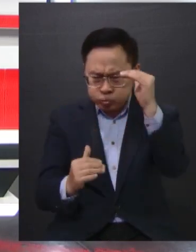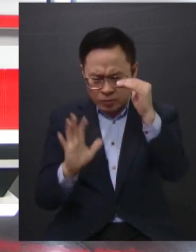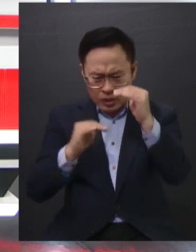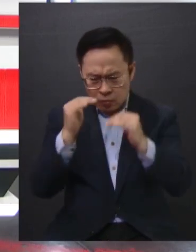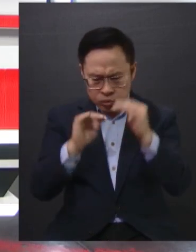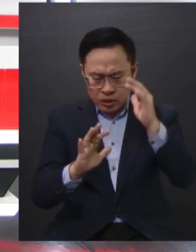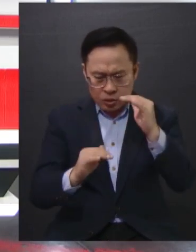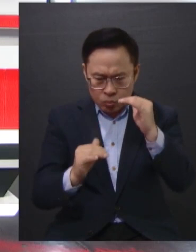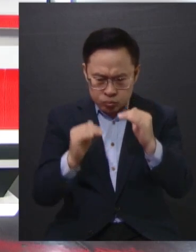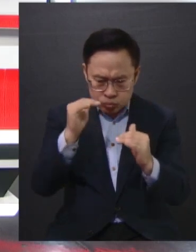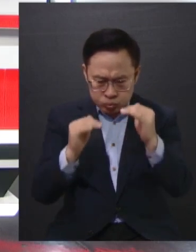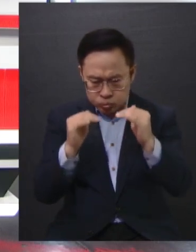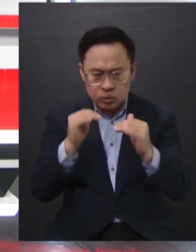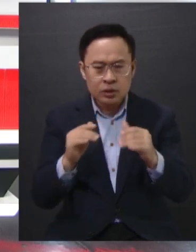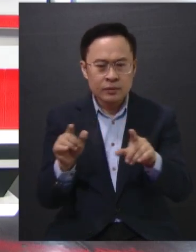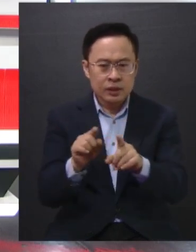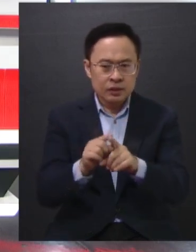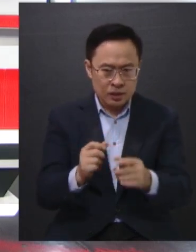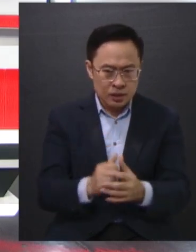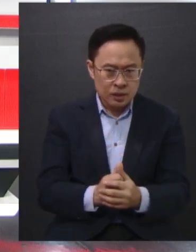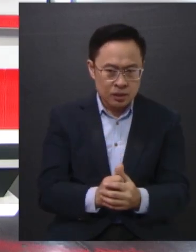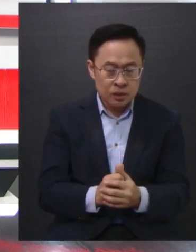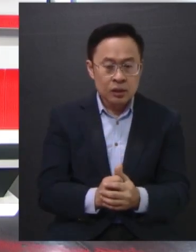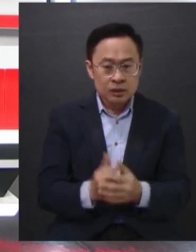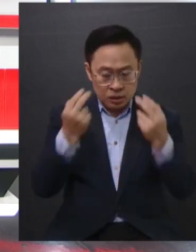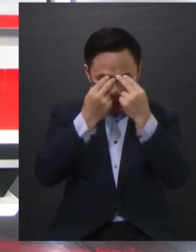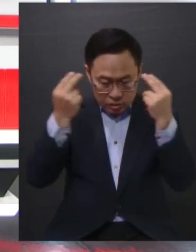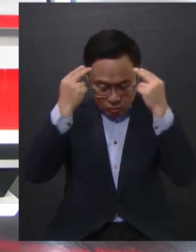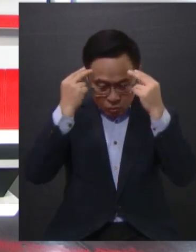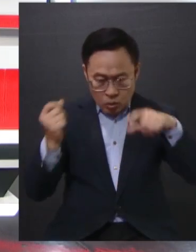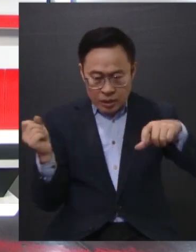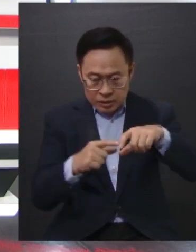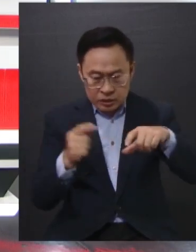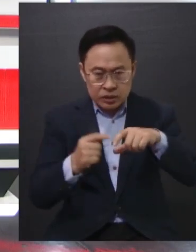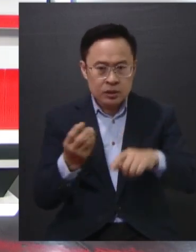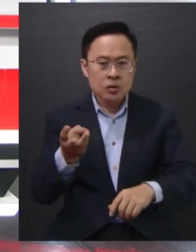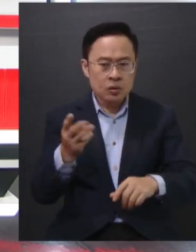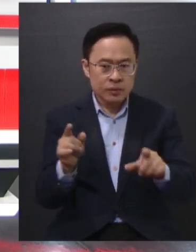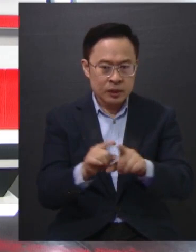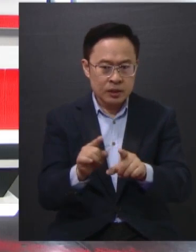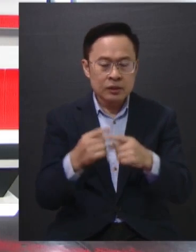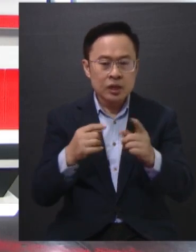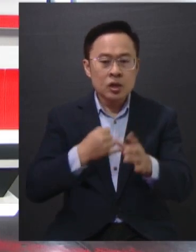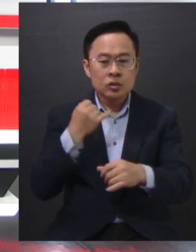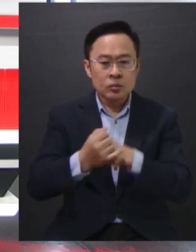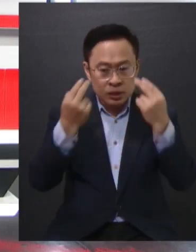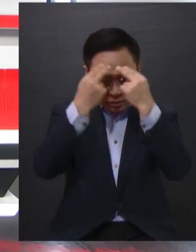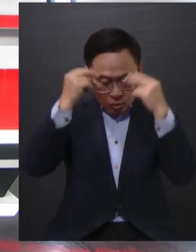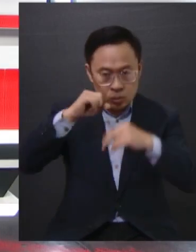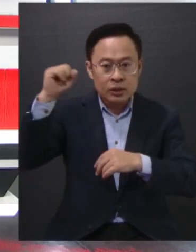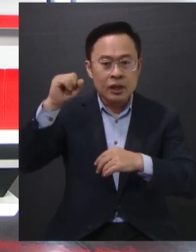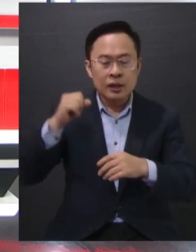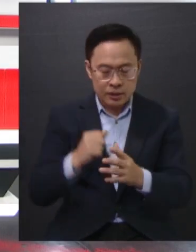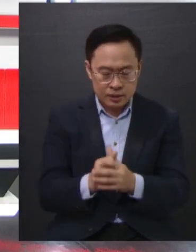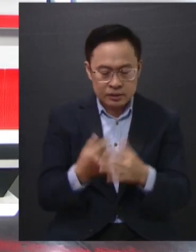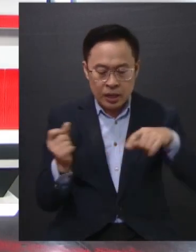ป็นงานยากเหมือนญี่ปุ่นเกาหลีนะเราไม่ได้โดนซาอุยิงเยอะคือมันมีหลายเกมที่เราเบียดกับซาอุได้แต่ว่าสุดท้ายก็มักจะจบลงด้วยความแ